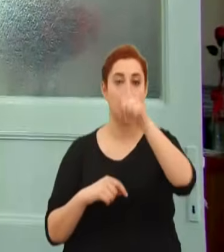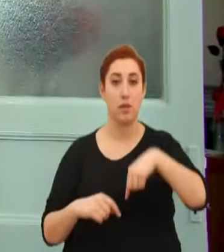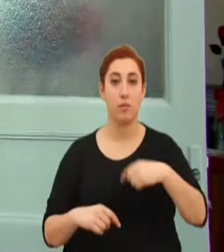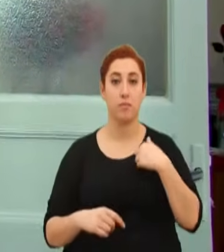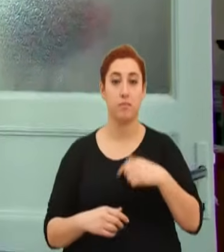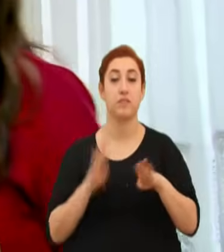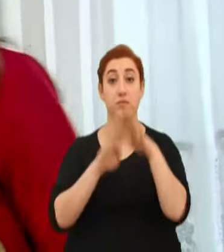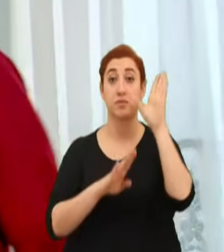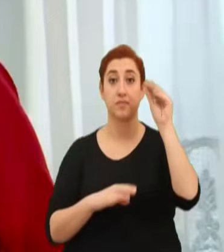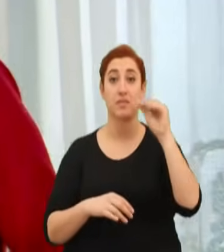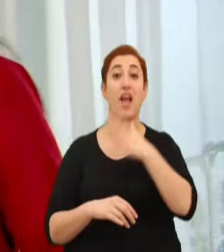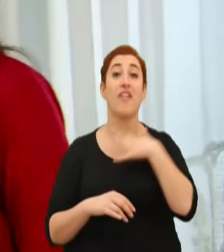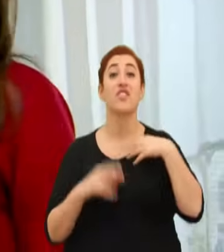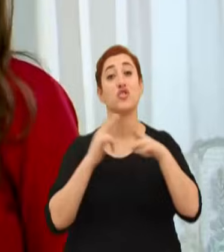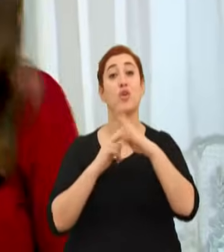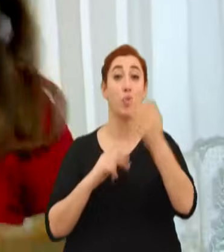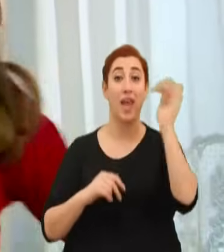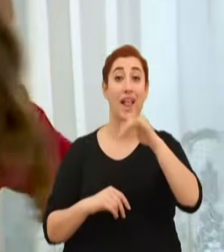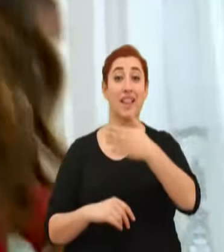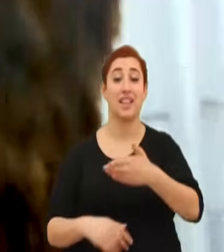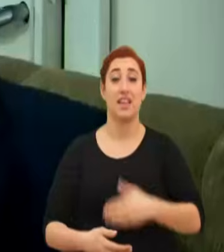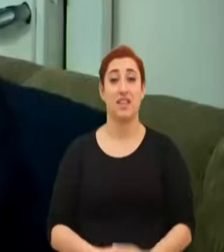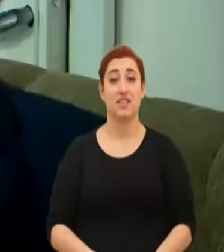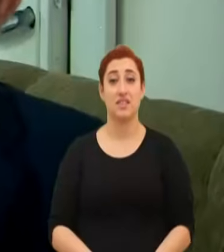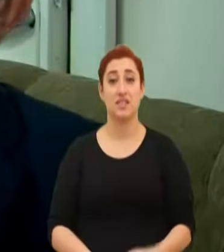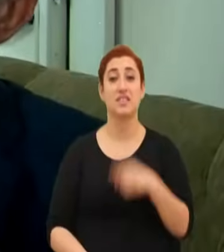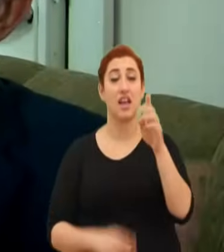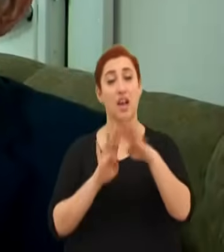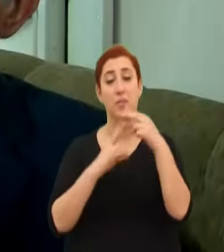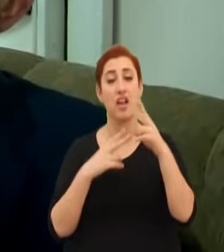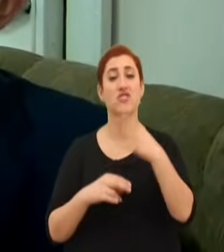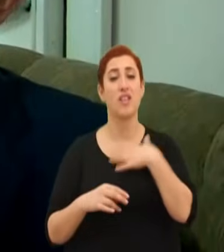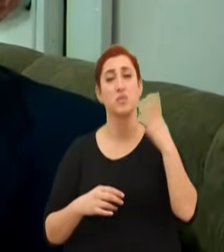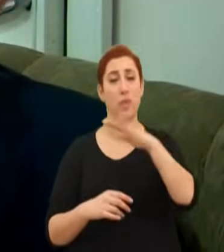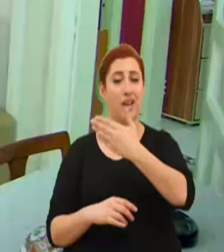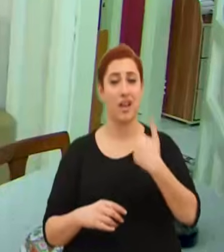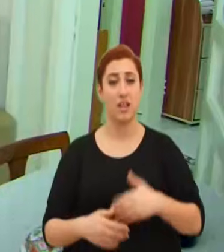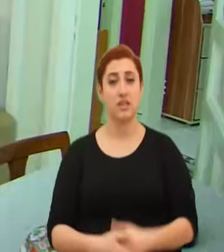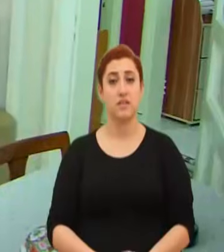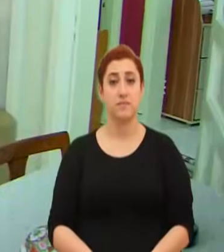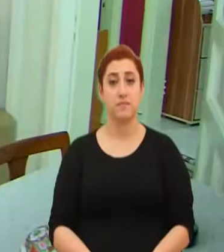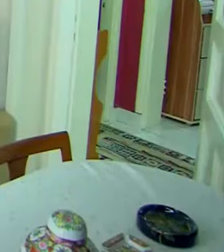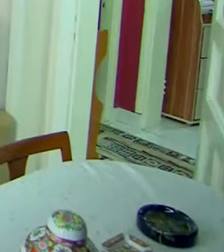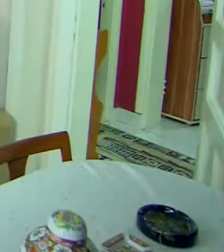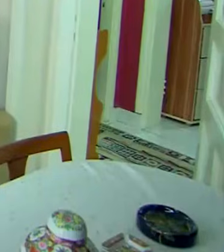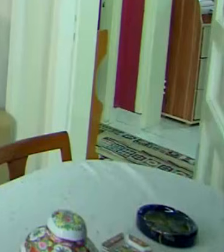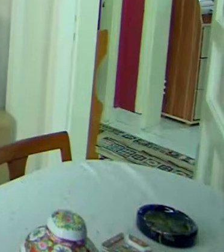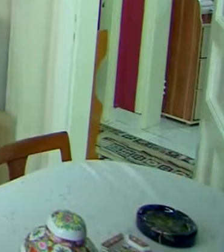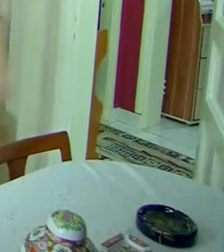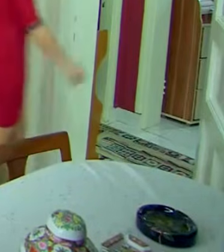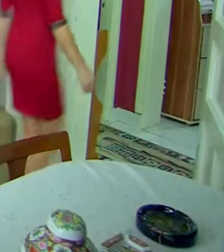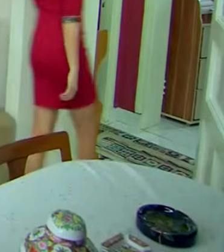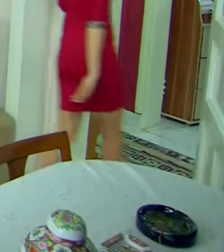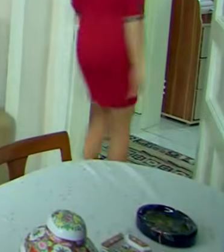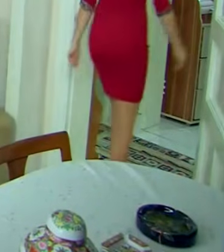geliyorum. Anne, çabuk ol, geldiler. Sen aç kızım, annen sonra gelir. Tuba üzerine